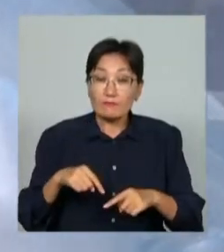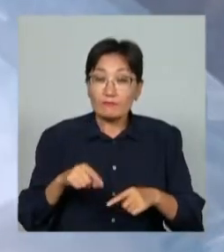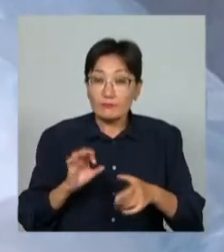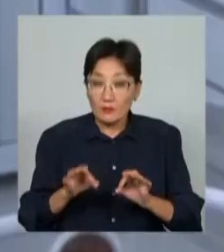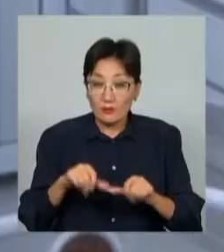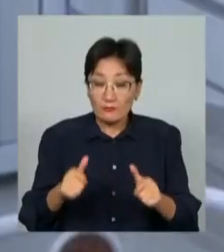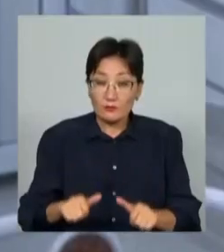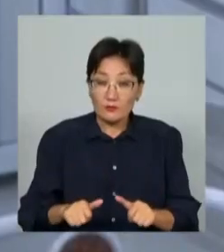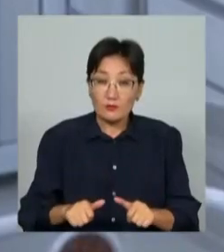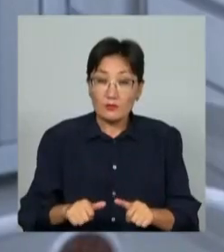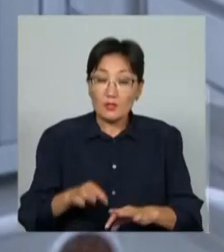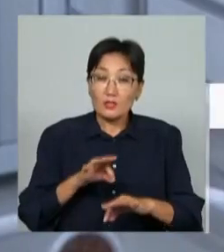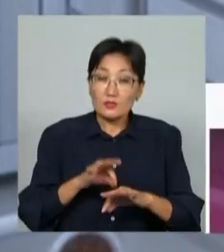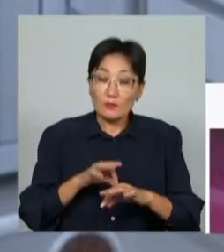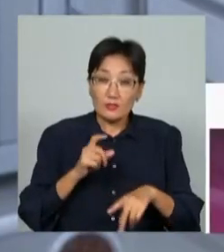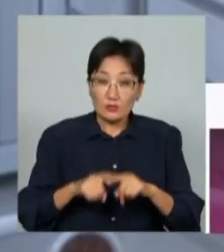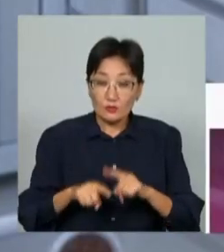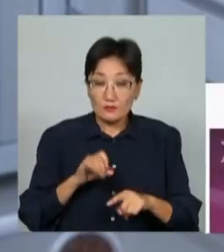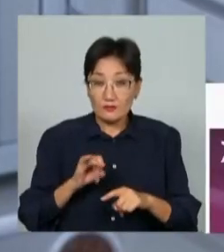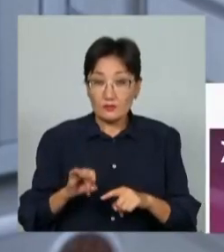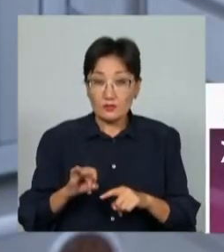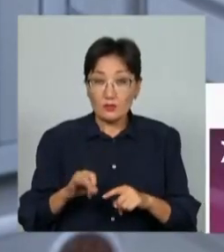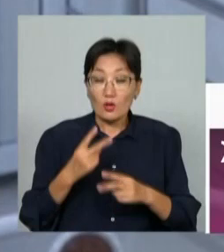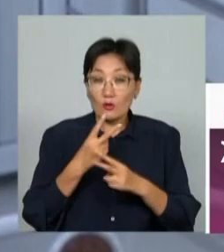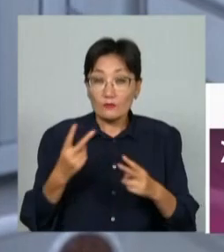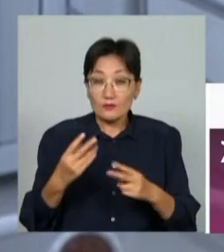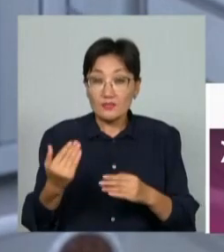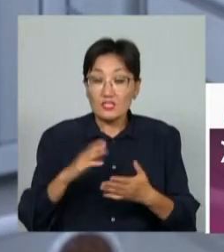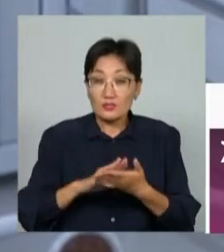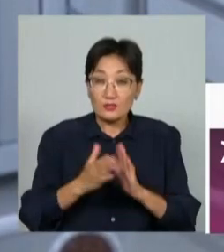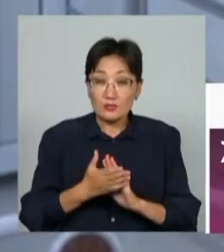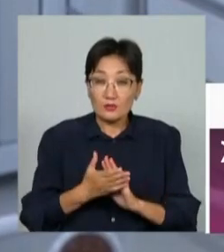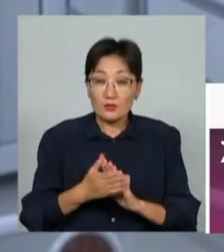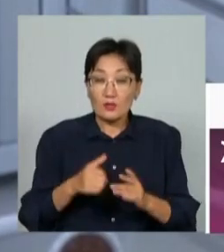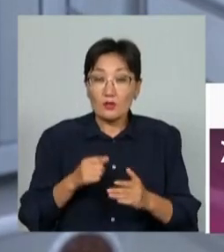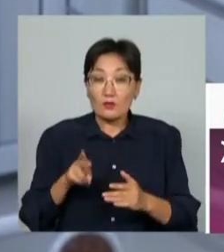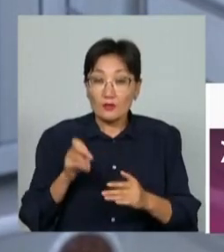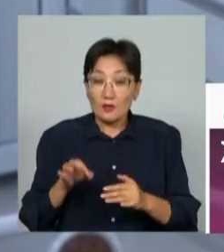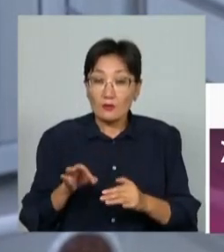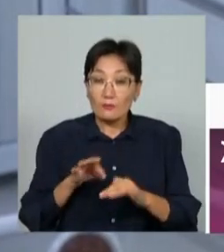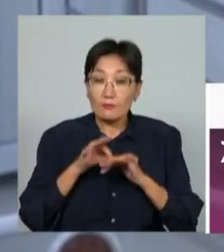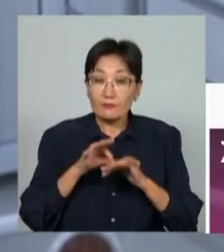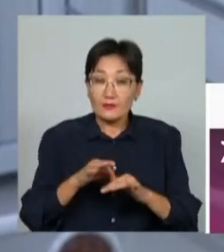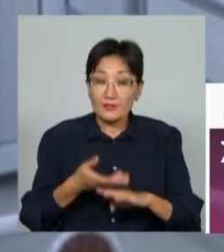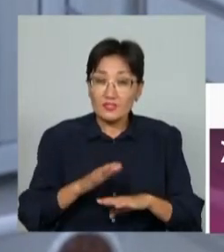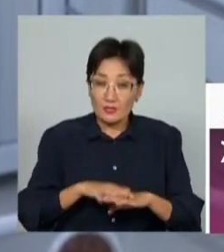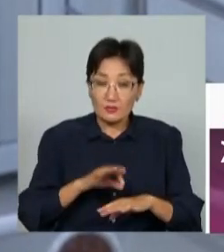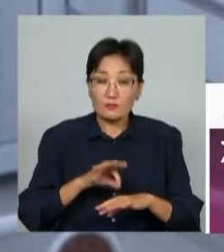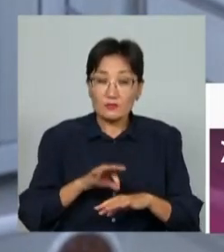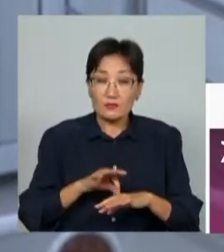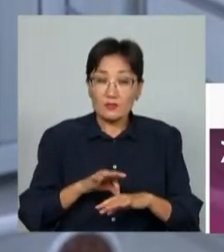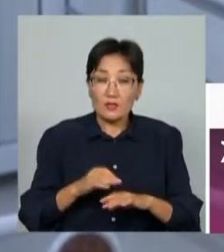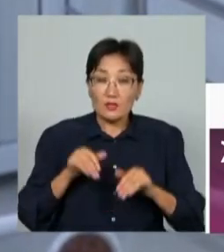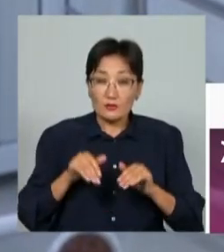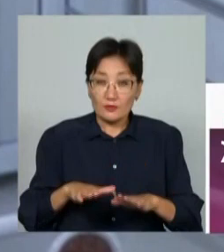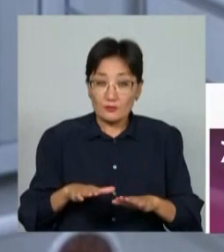формате. Заболели родственники, и увидев их состояние и то, как они перенесли тяжесть этой болезни,